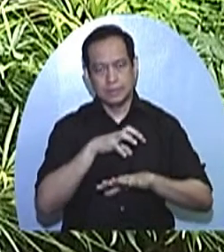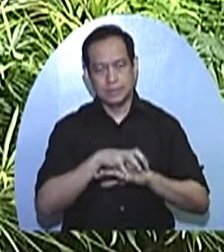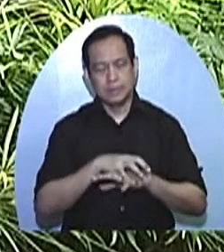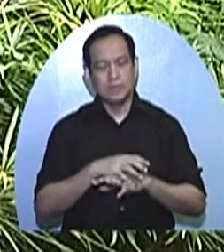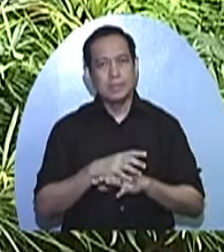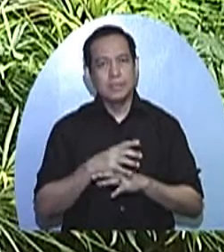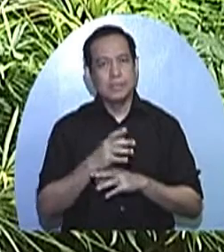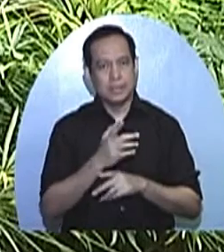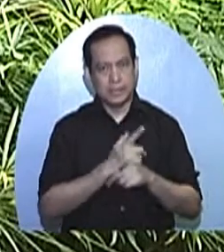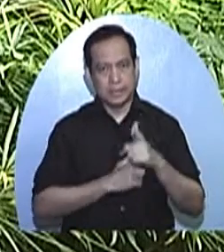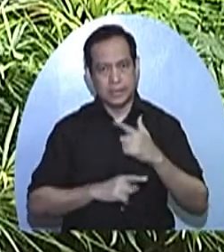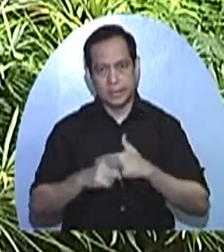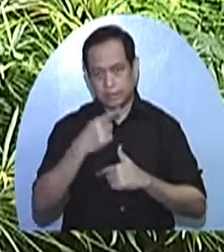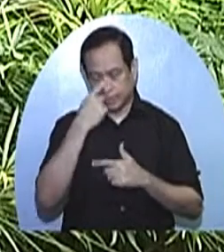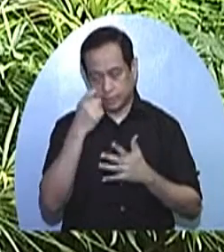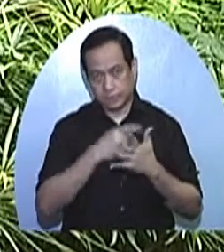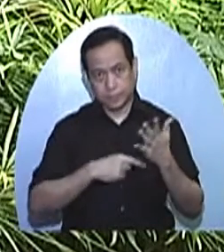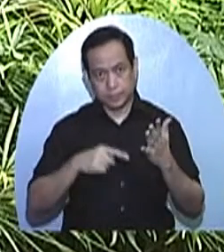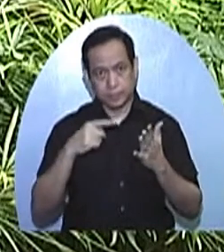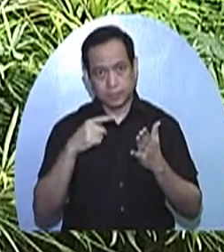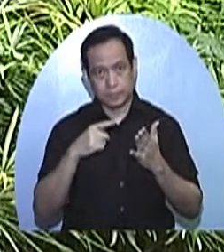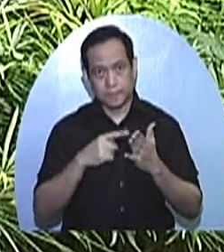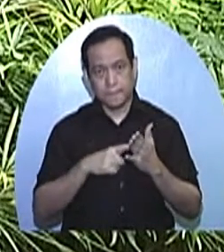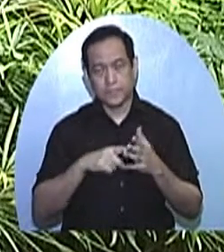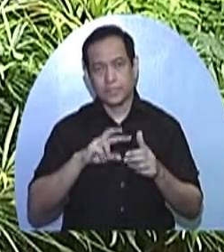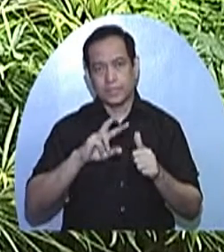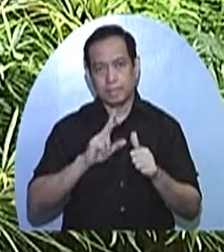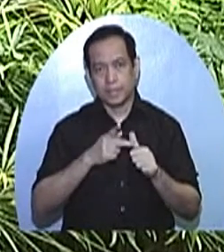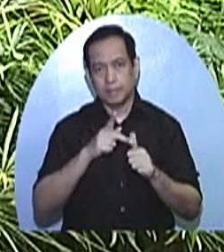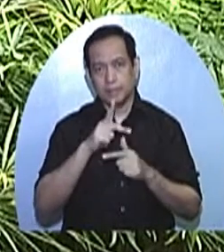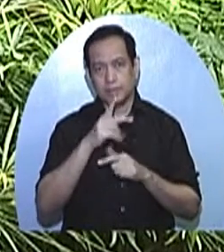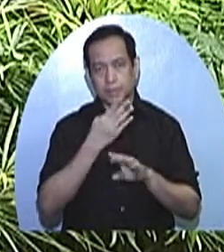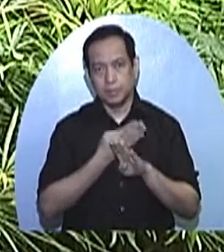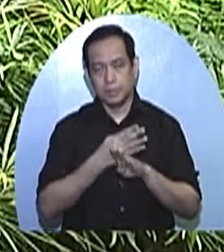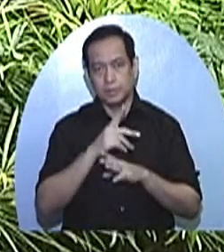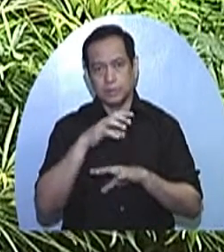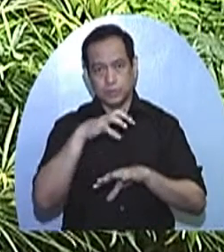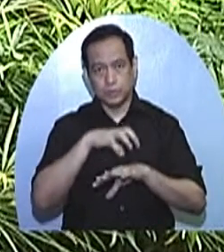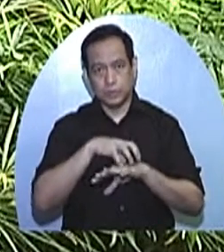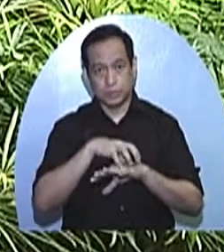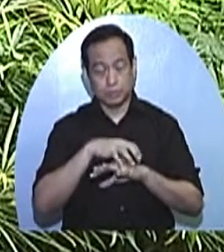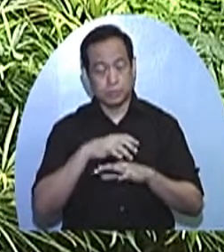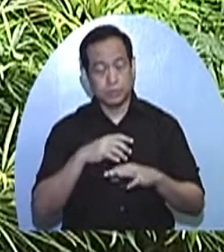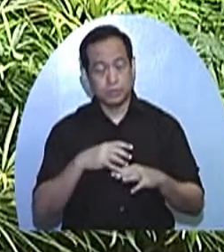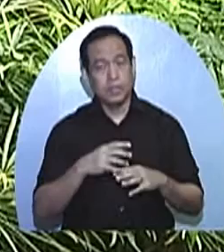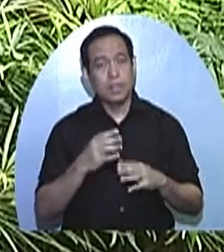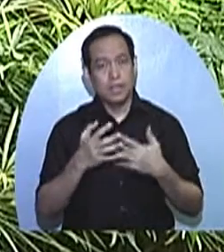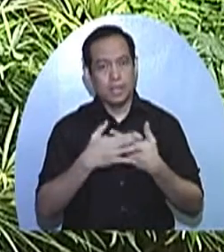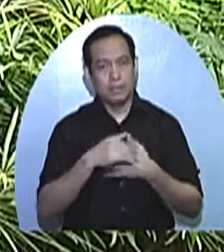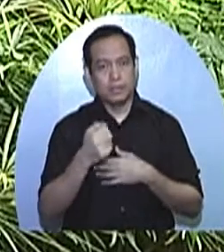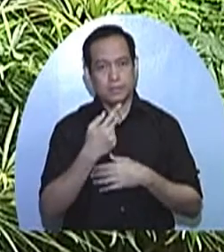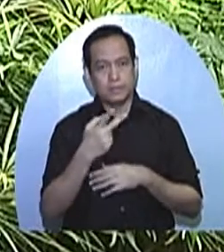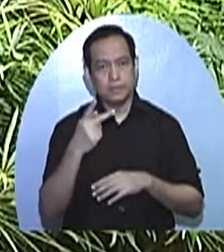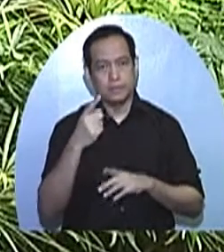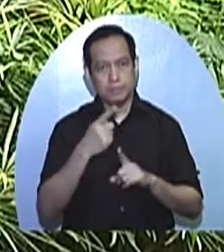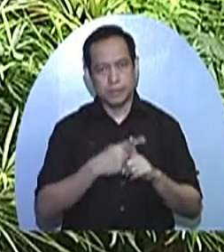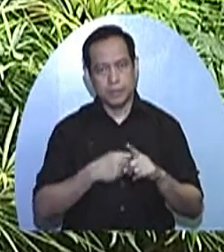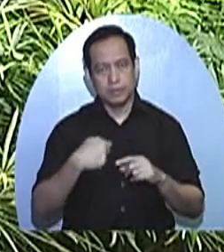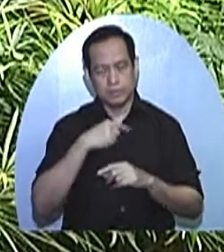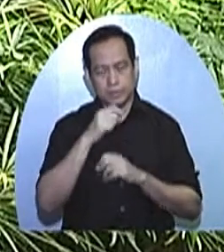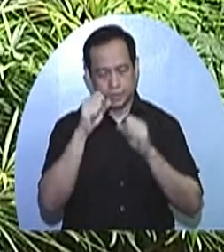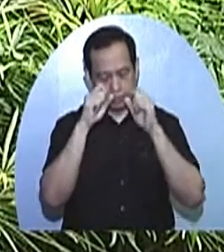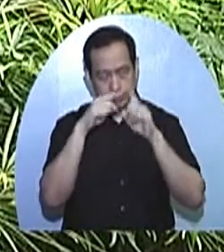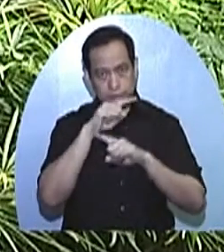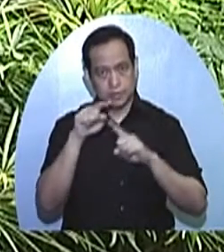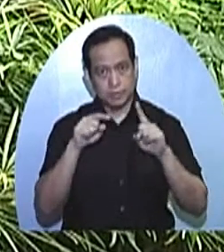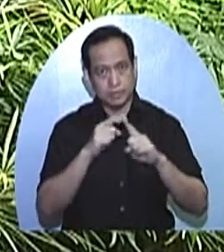binti. Dahil ito sa iniinda niyang sakit na primary bone tumor. Makalipas ang maraming buwan, nagulat kami